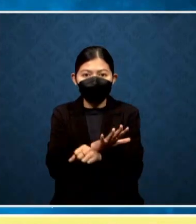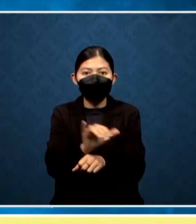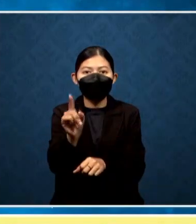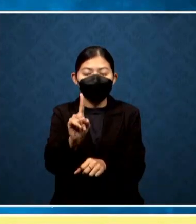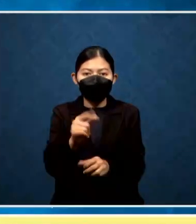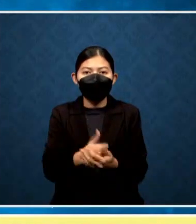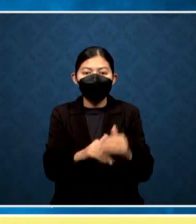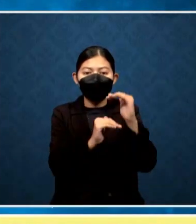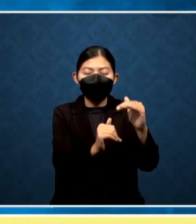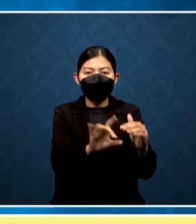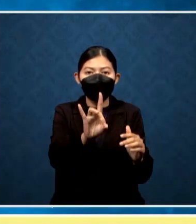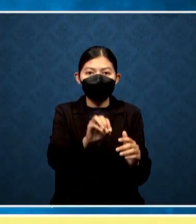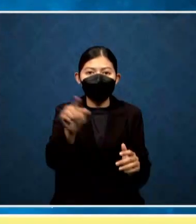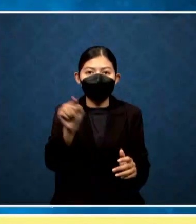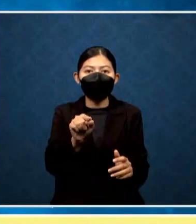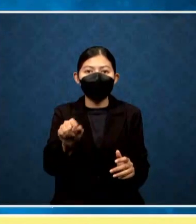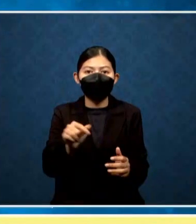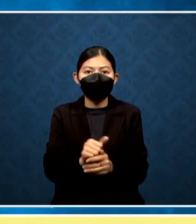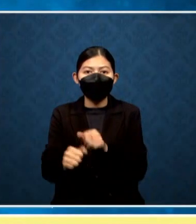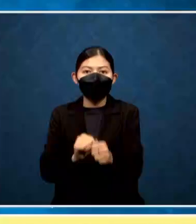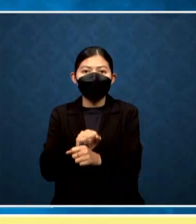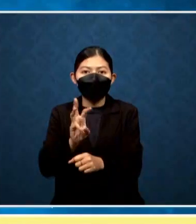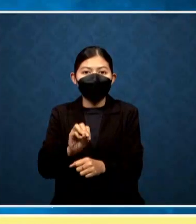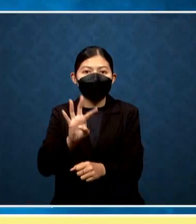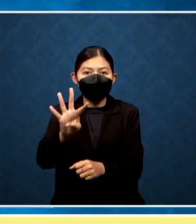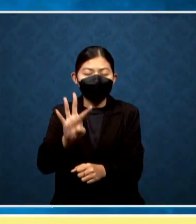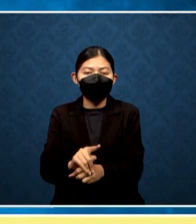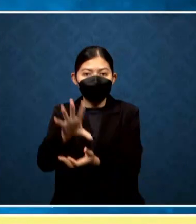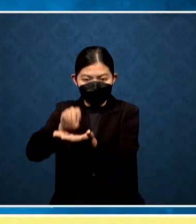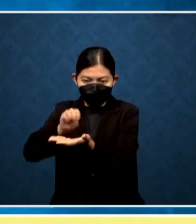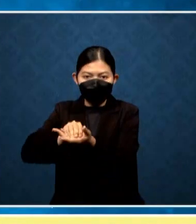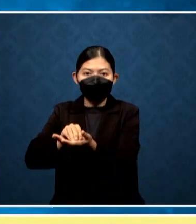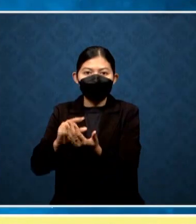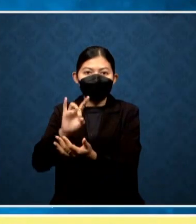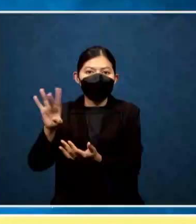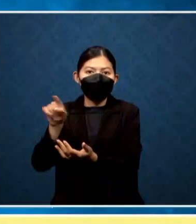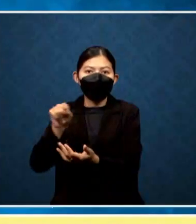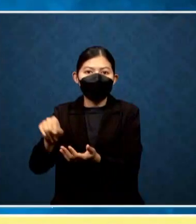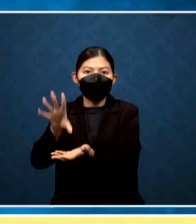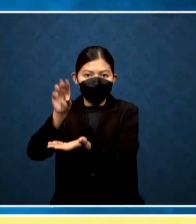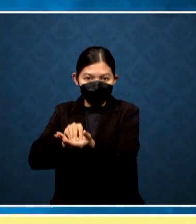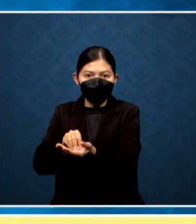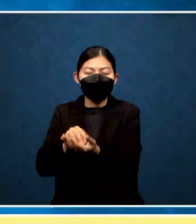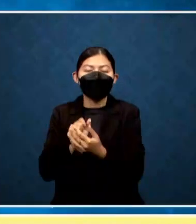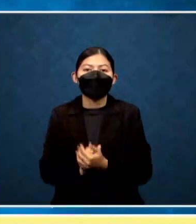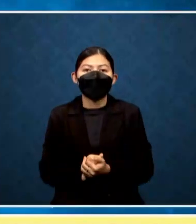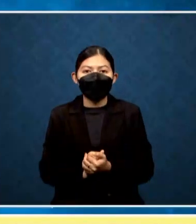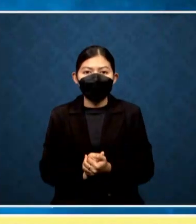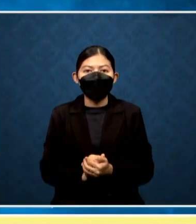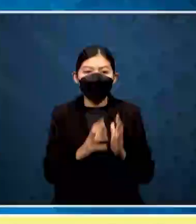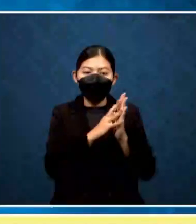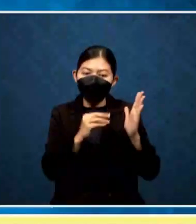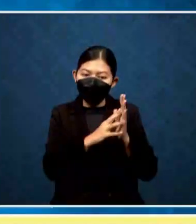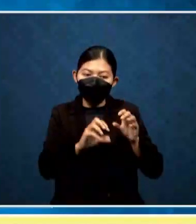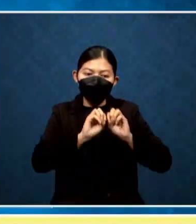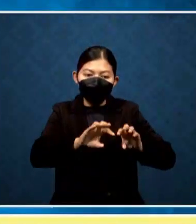้ที่ 80%ก็ในป 64 ก็มีกบนทิกข้อมลตรงนี้ 100%ทองถนได้มีการบรมตรง